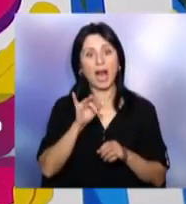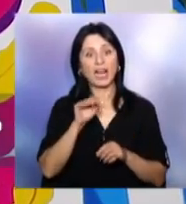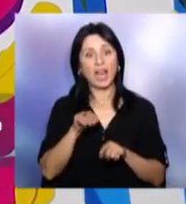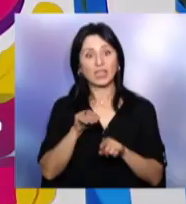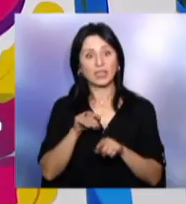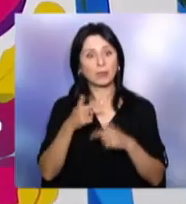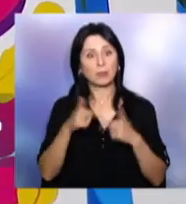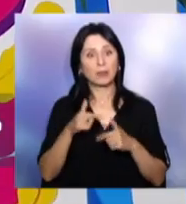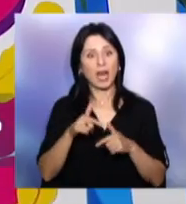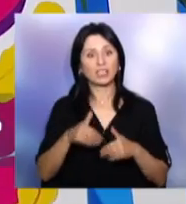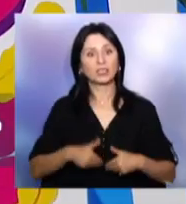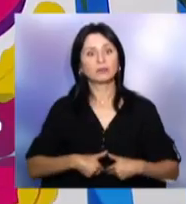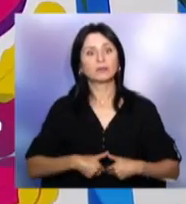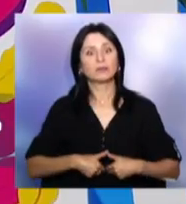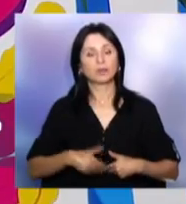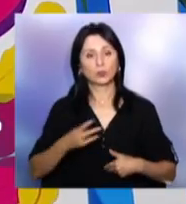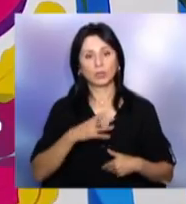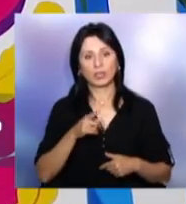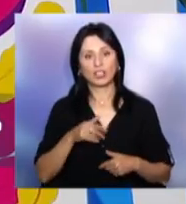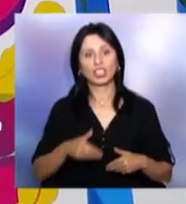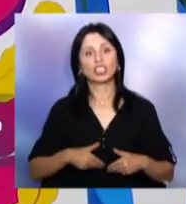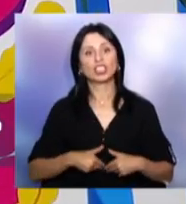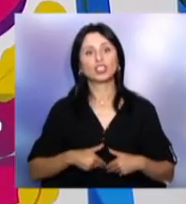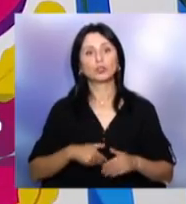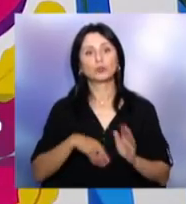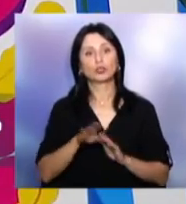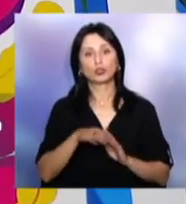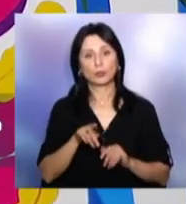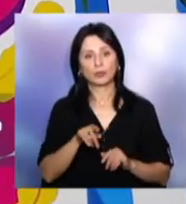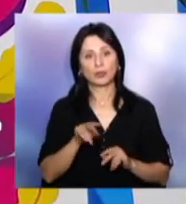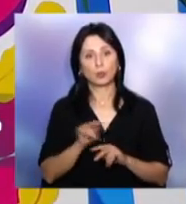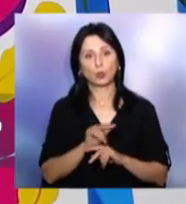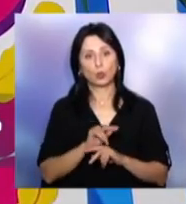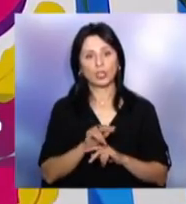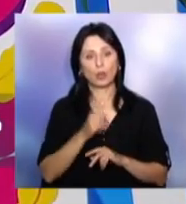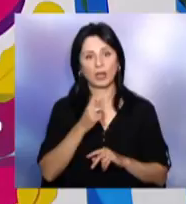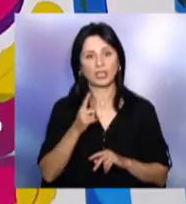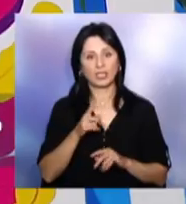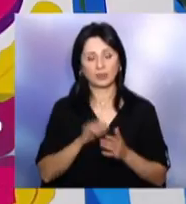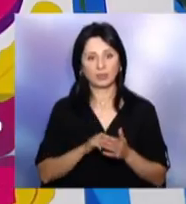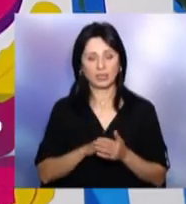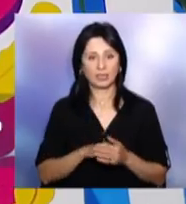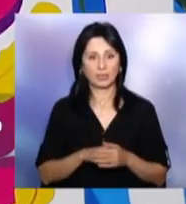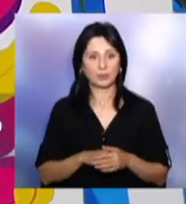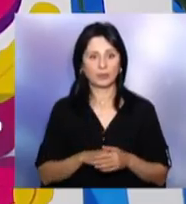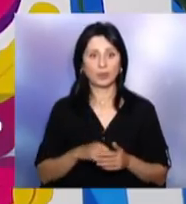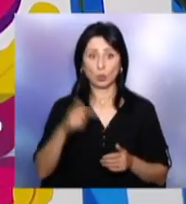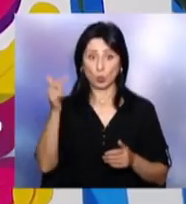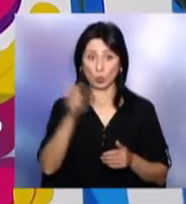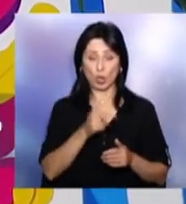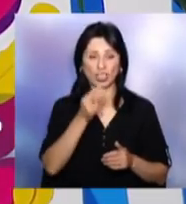შემთხვევაში პრაქტიკულად ვაშიმშილებთ პაციენტს. ანუ შიმშილობა ასეთ დროს არის მკურნალობის ერთ-ერთი მეთოდი. რაც შეეხება